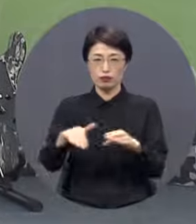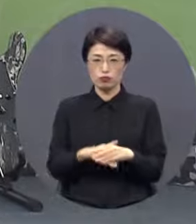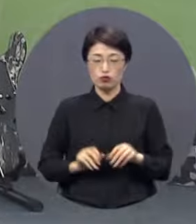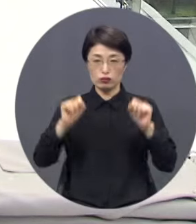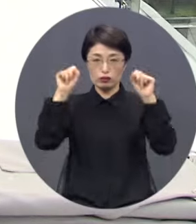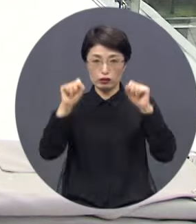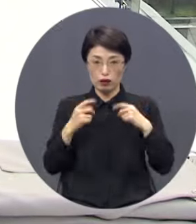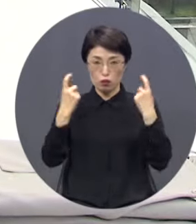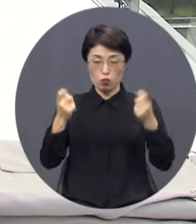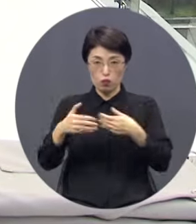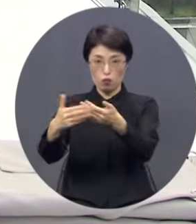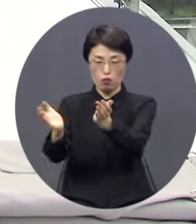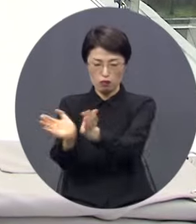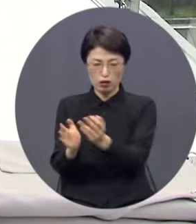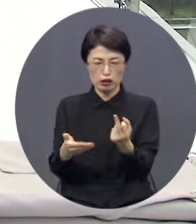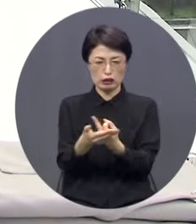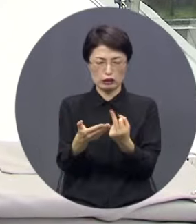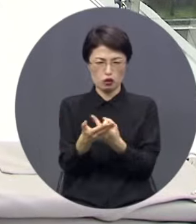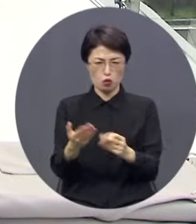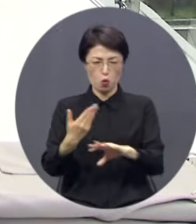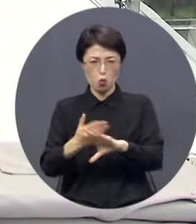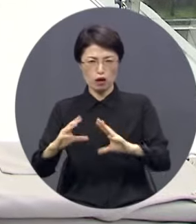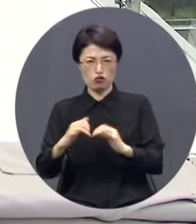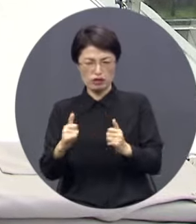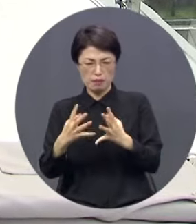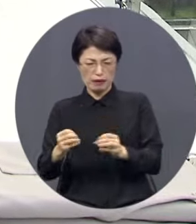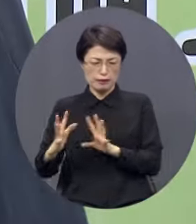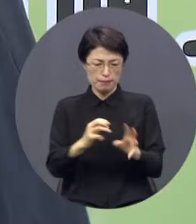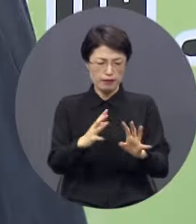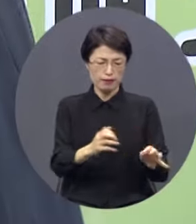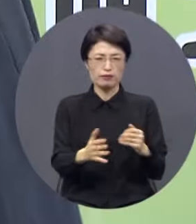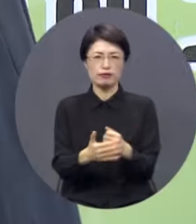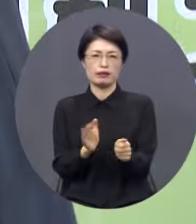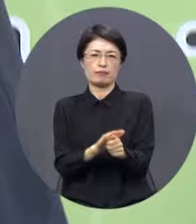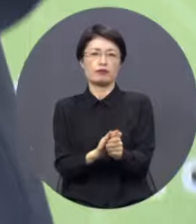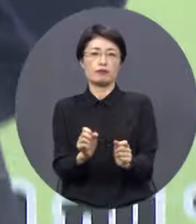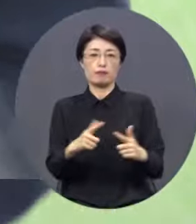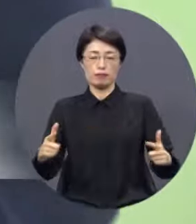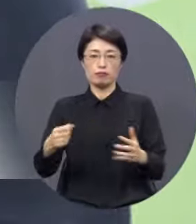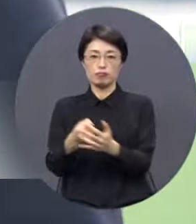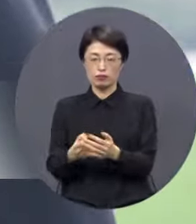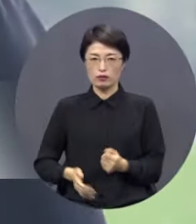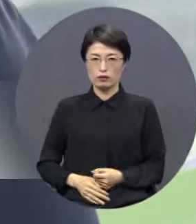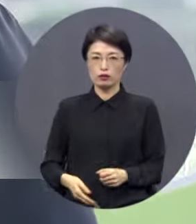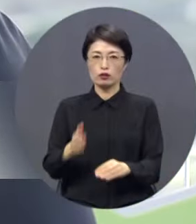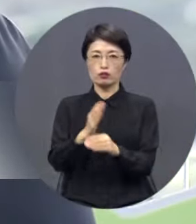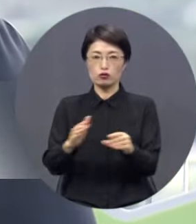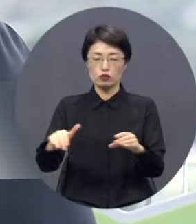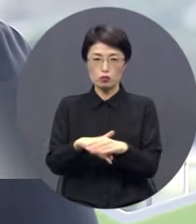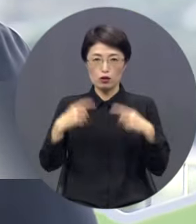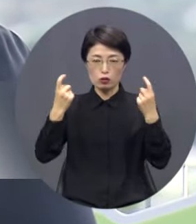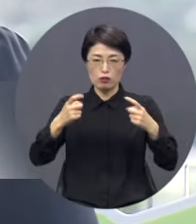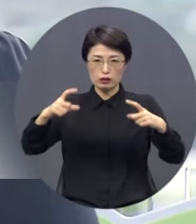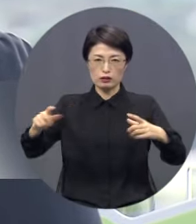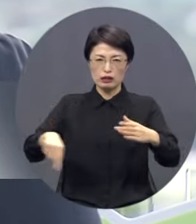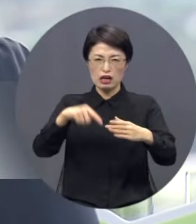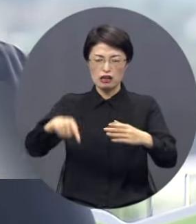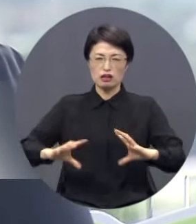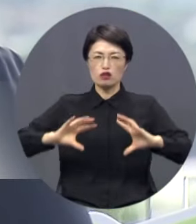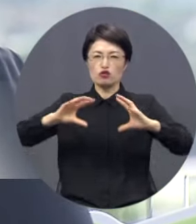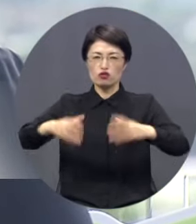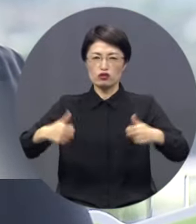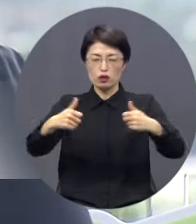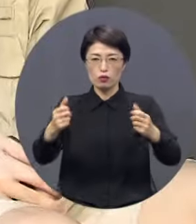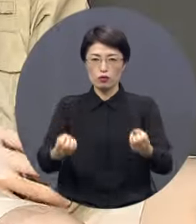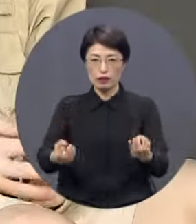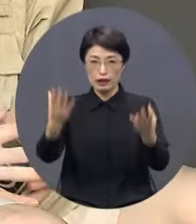문화체육관광부는 외국인이 많이 찾는 제주에 지원을 확대하기로 했습니다. 중문 관광단지 안에 국제회의와 행사가 열릴 수 있는